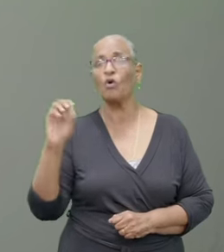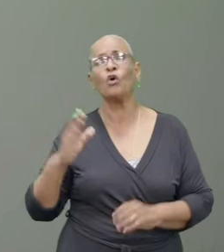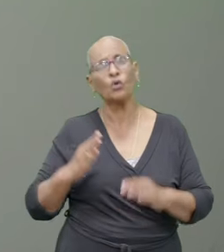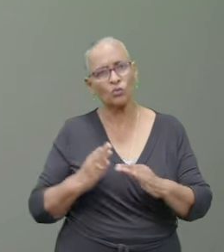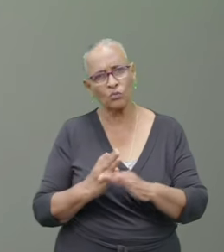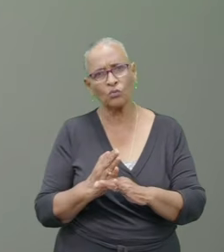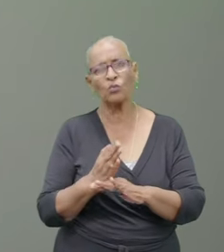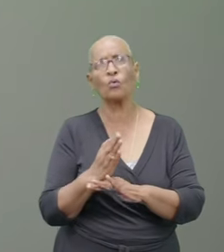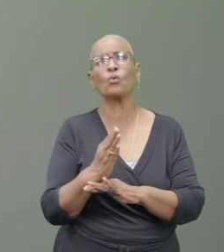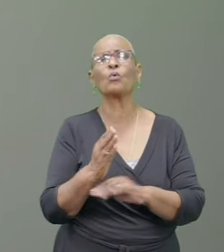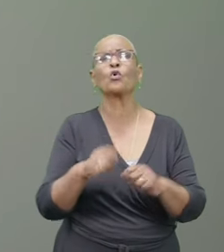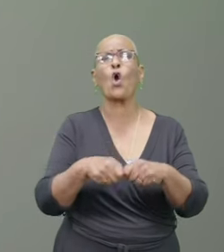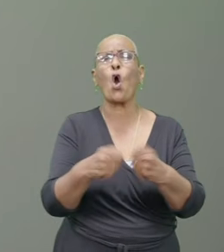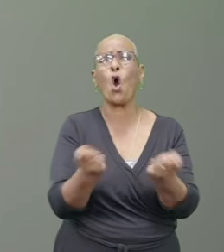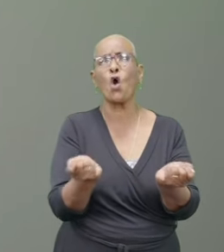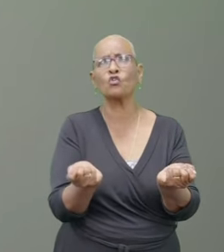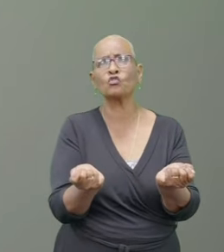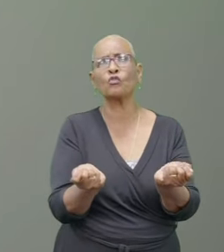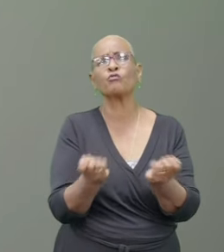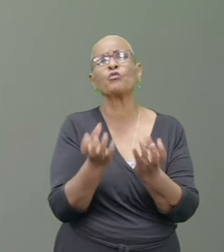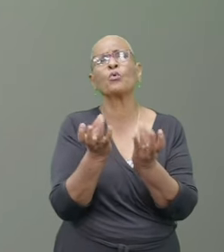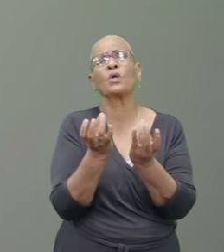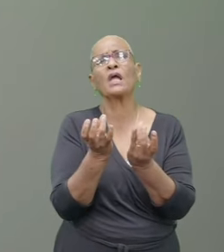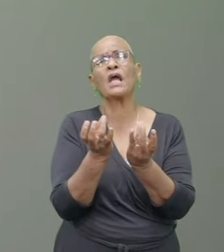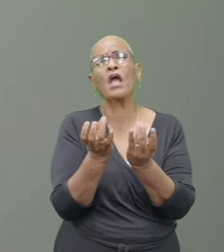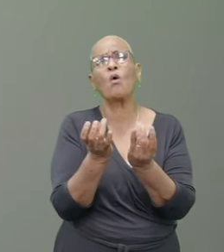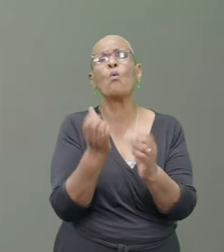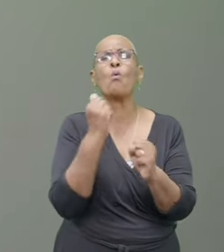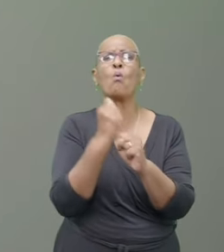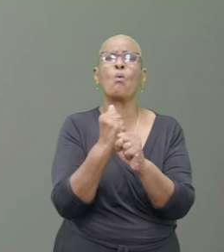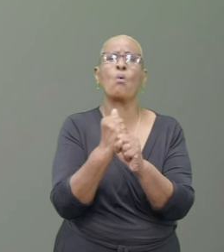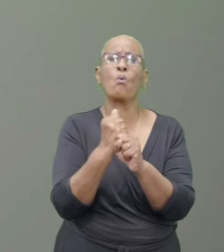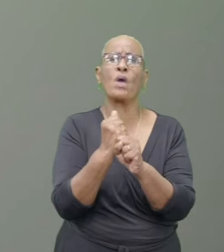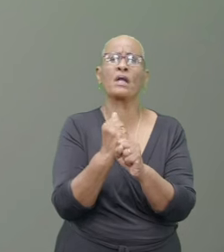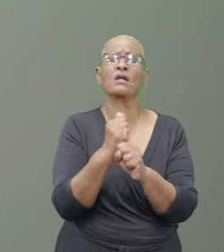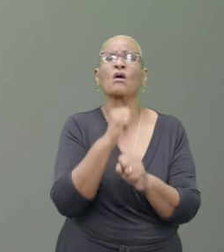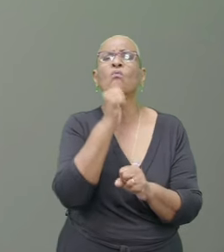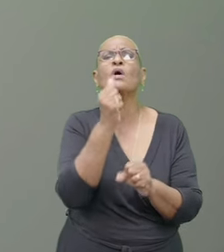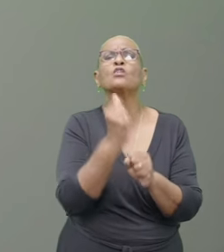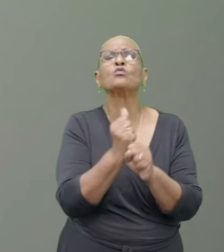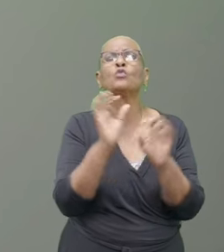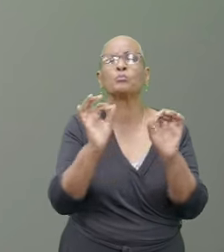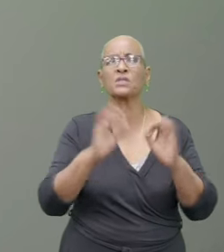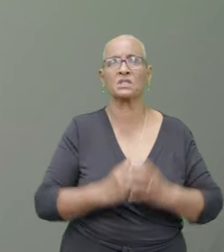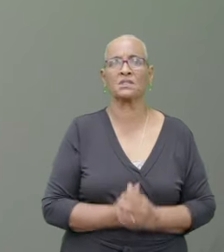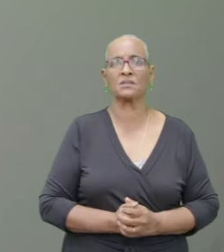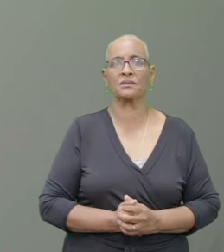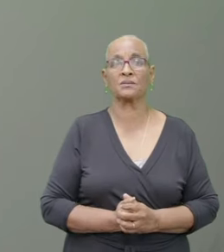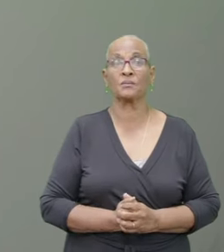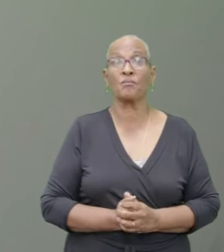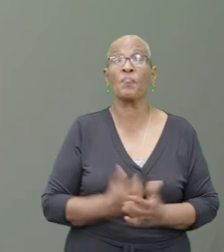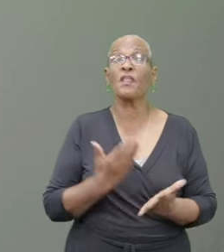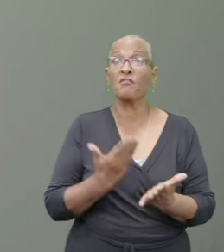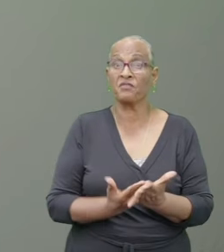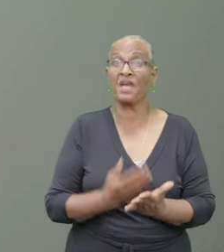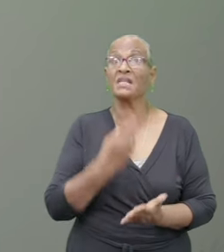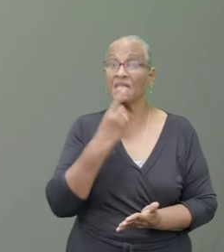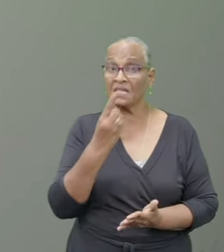Dus wat betreft die uitkering van de maand juli. Want feit is wel dat die